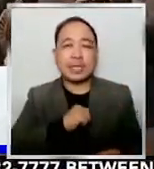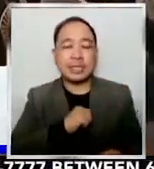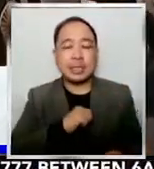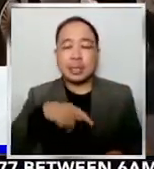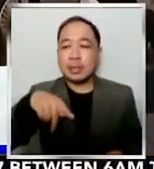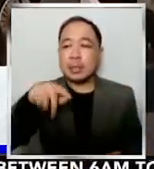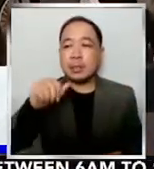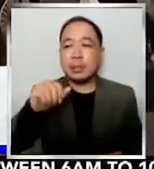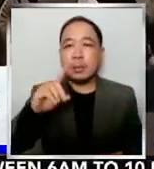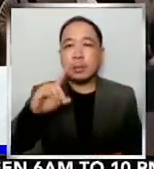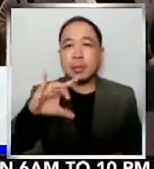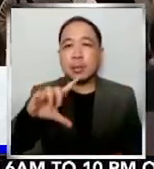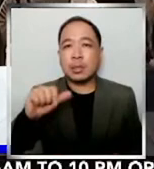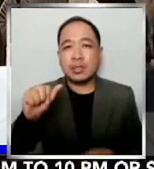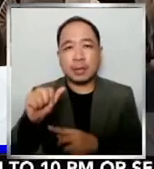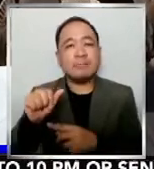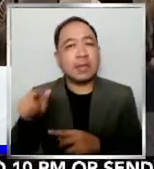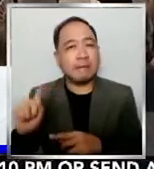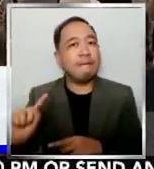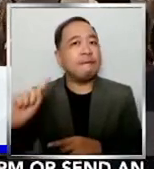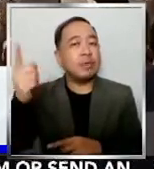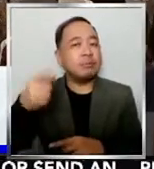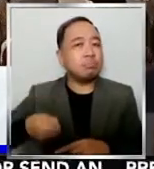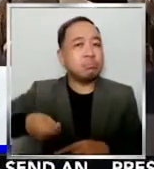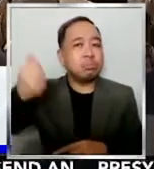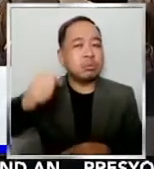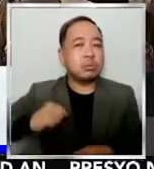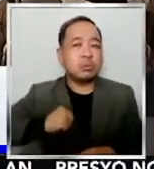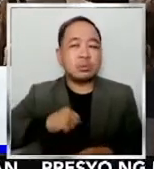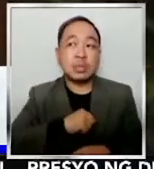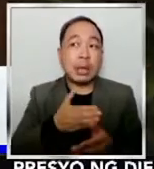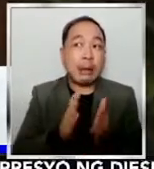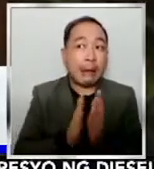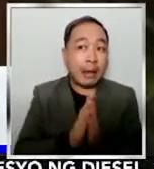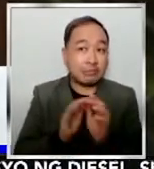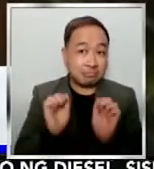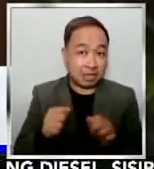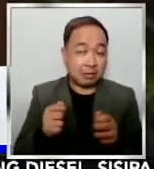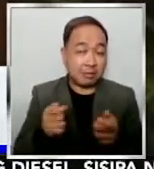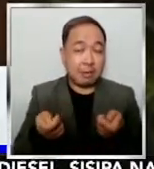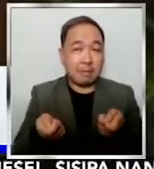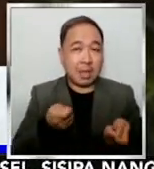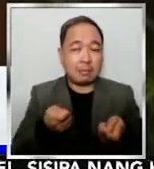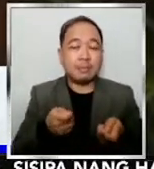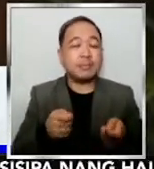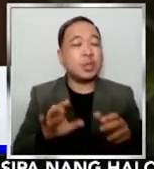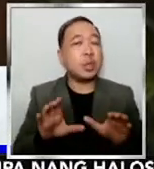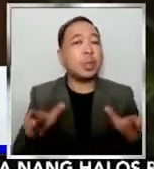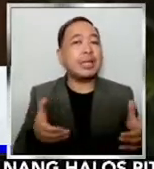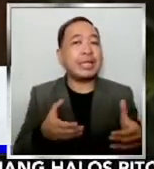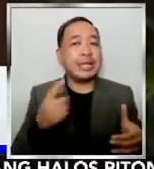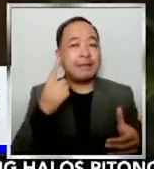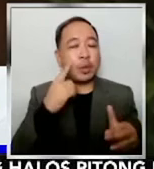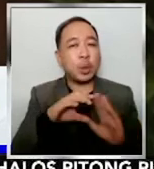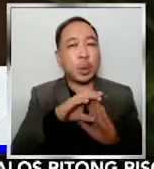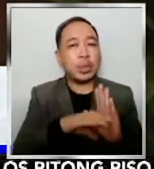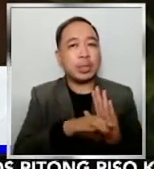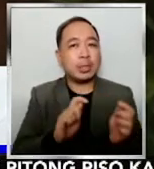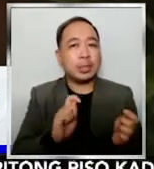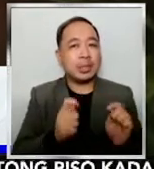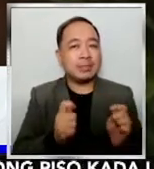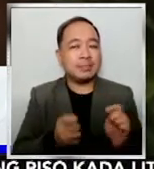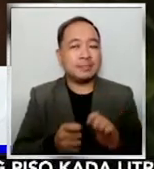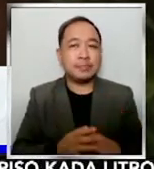ang kanyang hiniling na makuhang komite, ang Committee on Constitutional Amendments. Ngayon pa lang, ilang senador na ang nagsabi, kailangan mag-aral mabuti